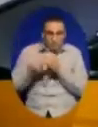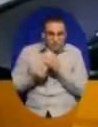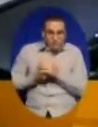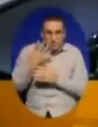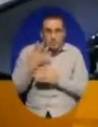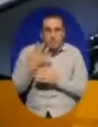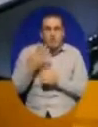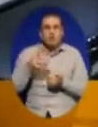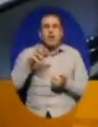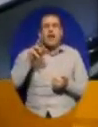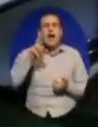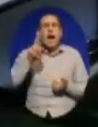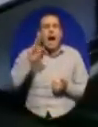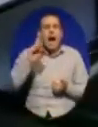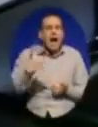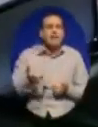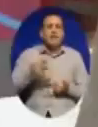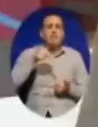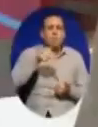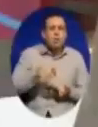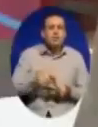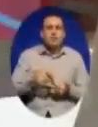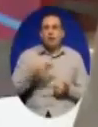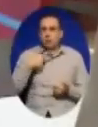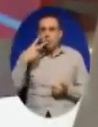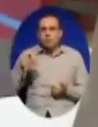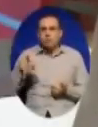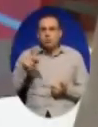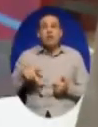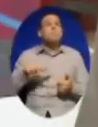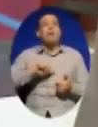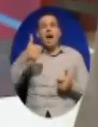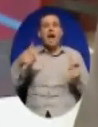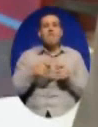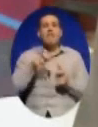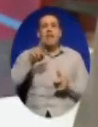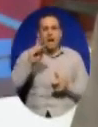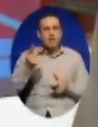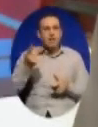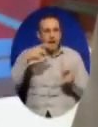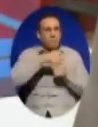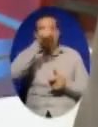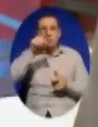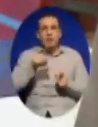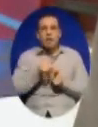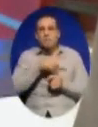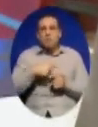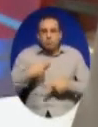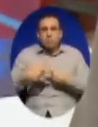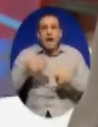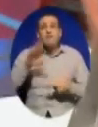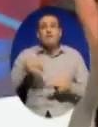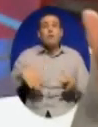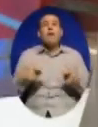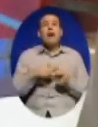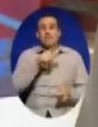ופיברוניקס, שושלות ענפות ועבותות, במיוחד חברת רד, והחברות האחרות הן די דלילות. אפילו תדירן של